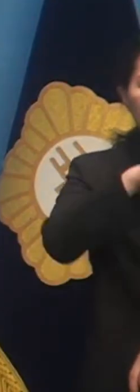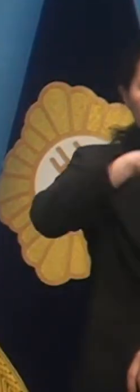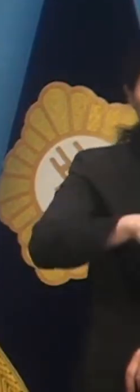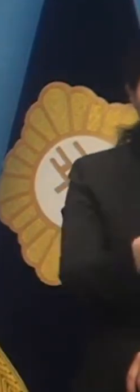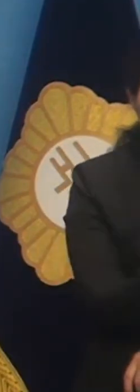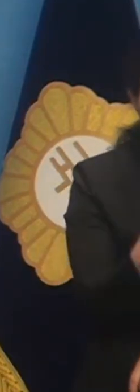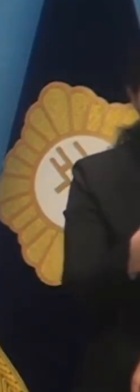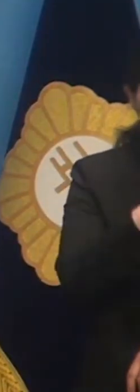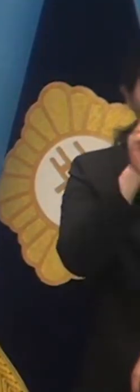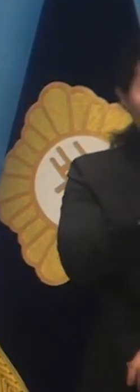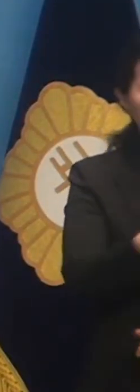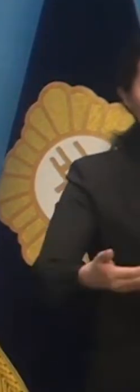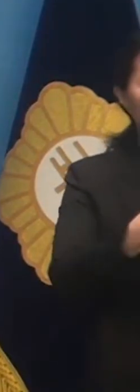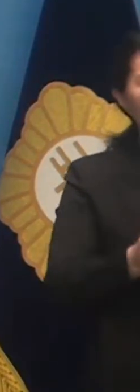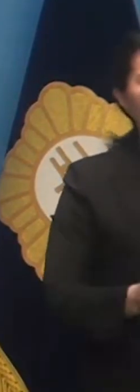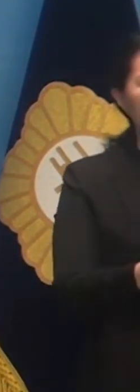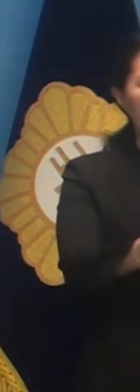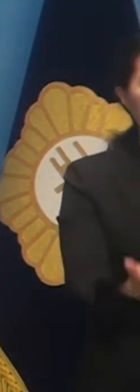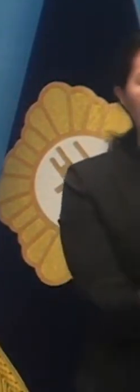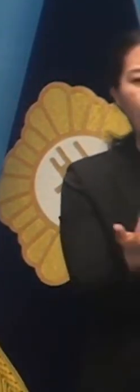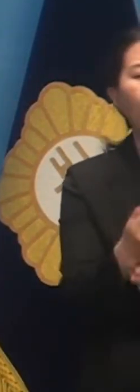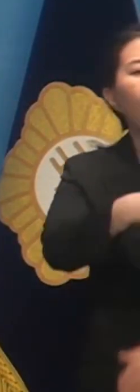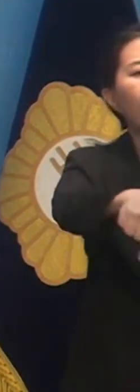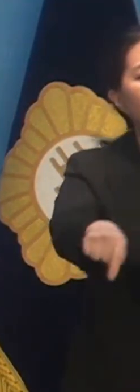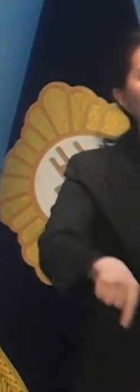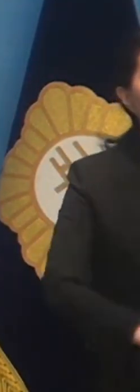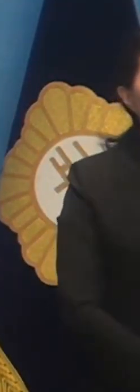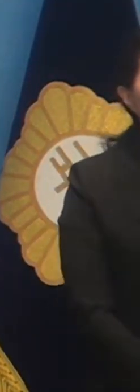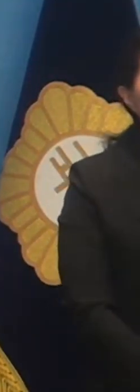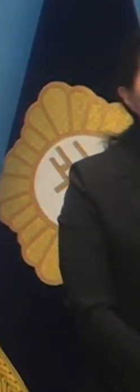명태균과 양평고속도로 사건들은 또 어땠습니까?